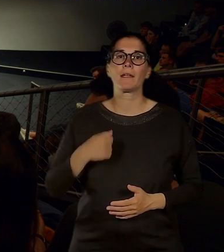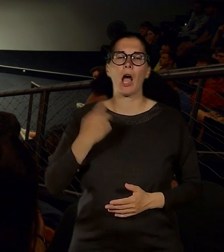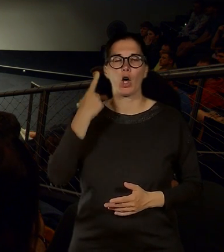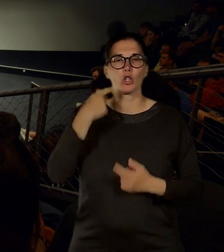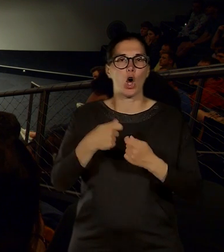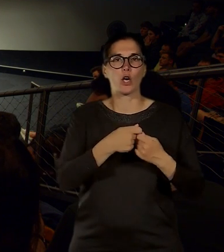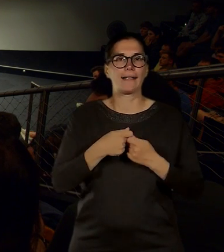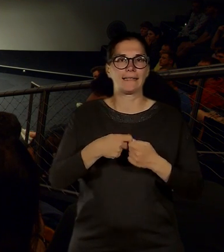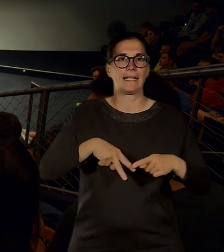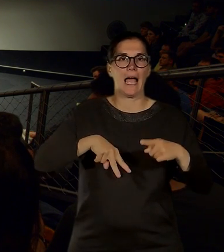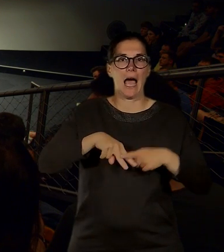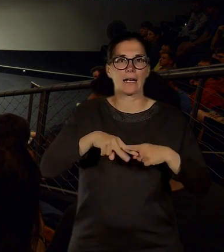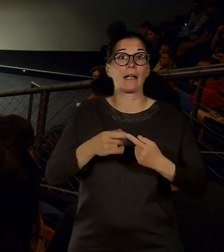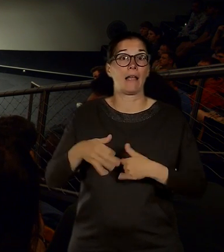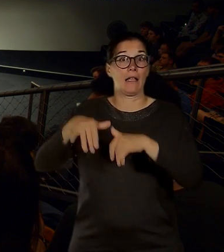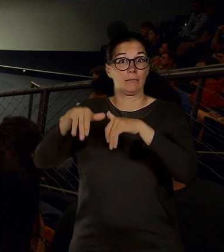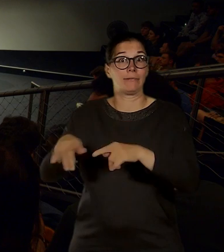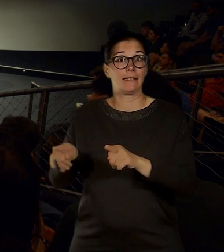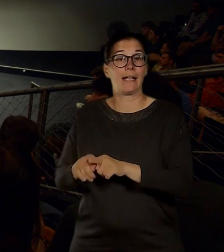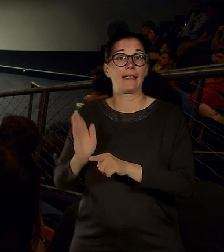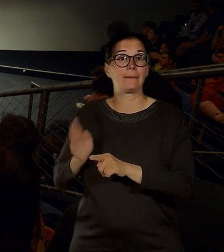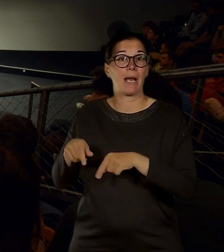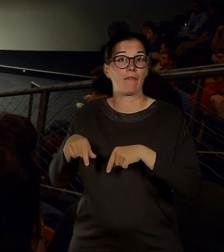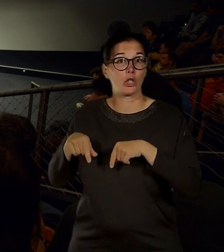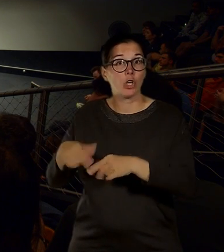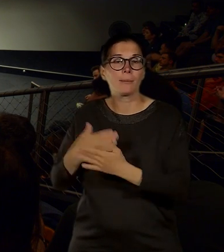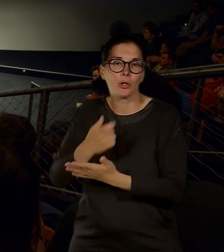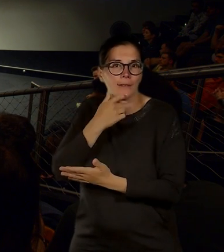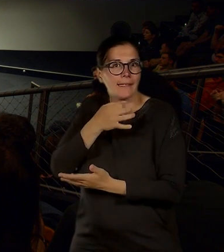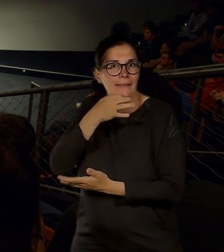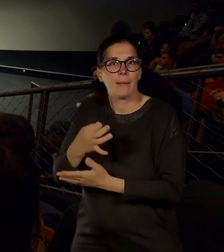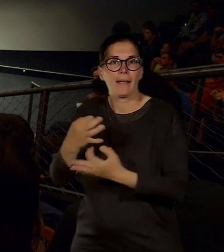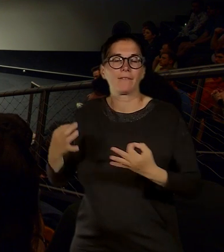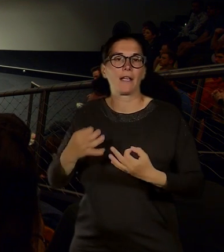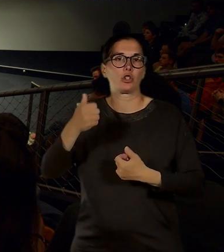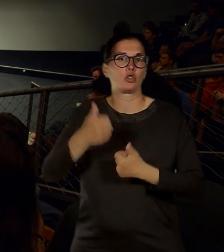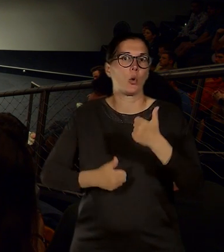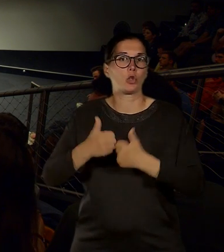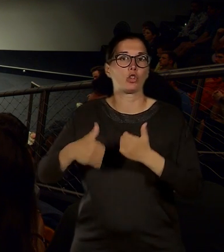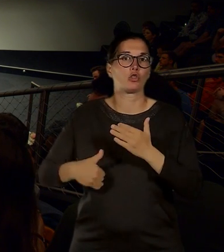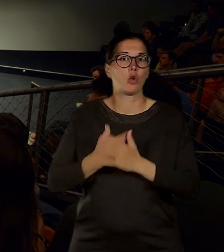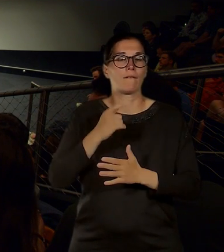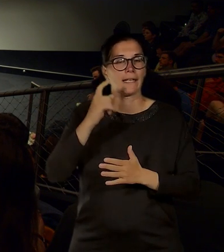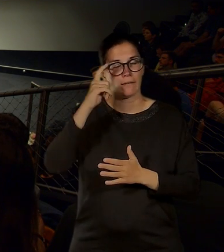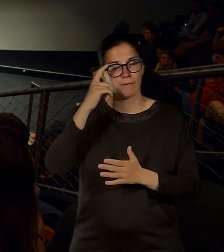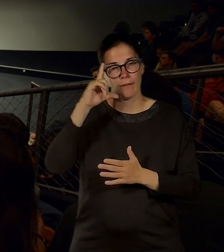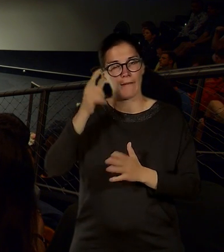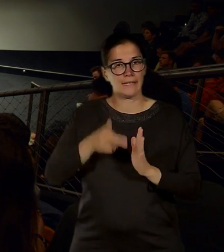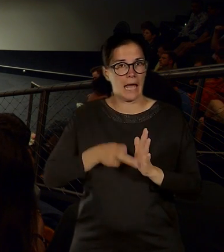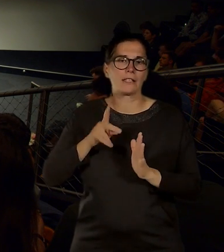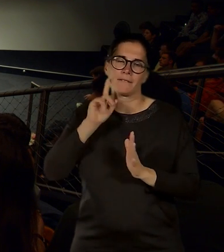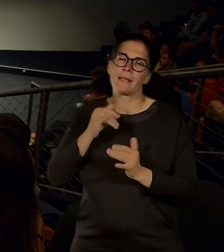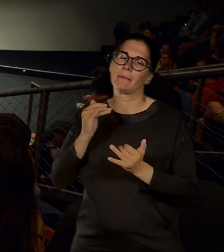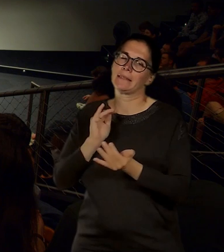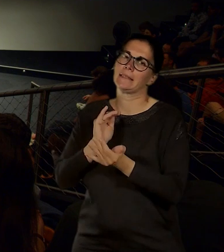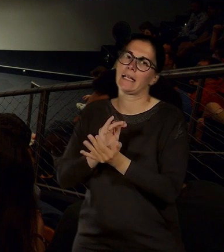chci využít toho, že tady máme zástupce i správy železnic a chci se zeptat na soutěž na nový hlavák. Já vím, že nemůžete ještě mluvit jako o tom soutěžním dialogu,